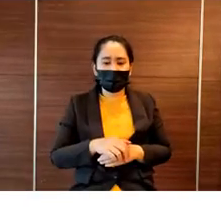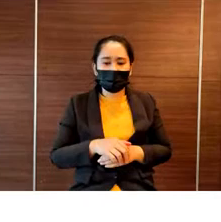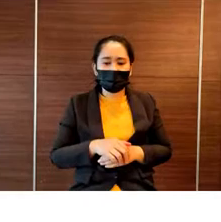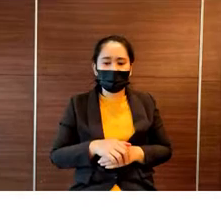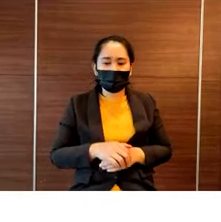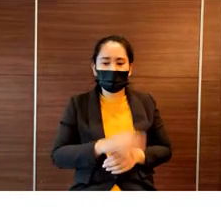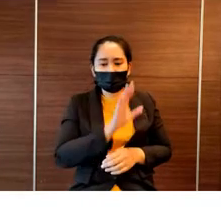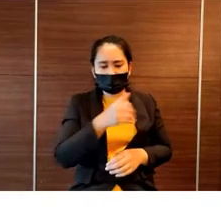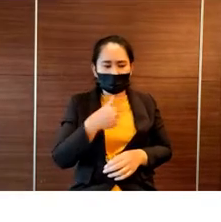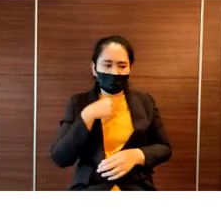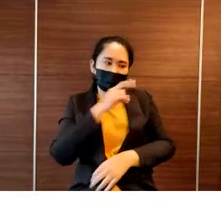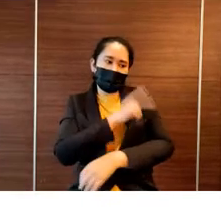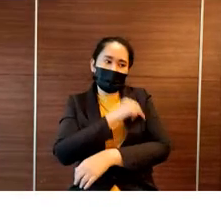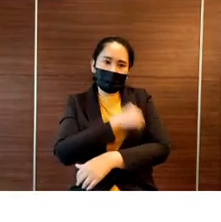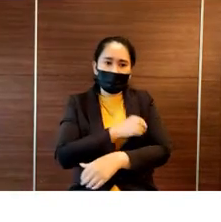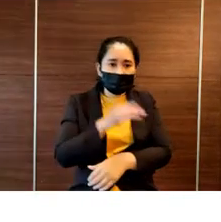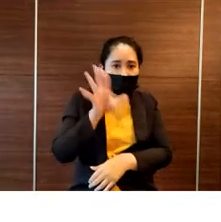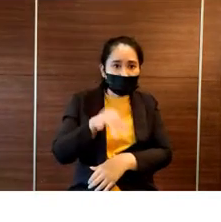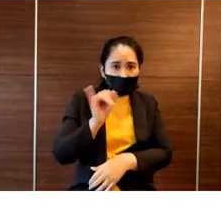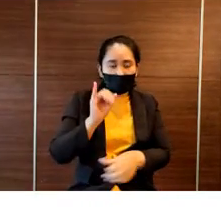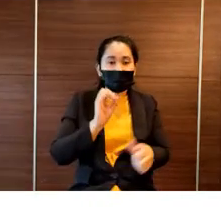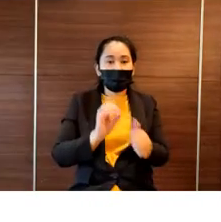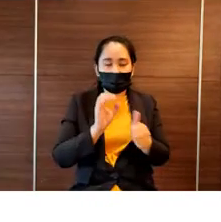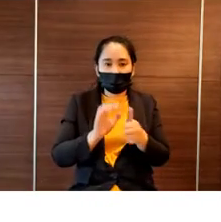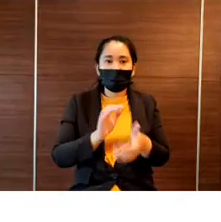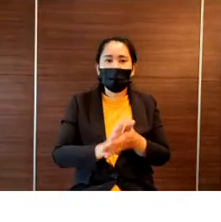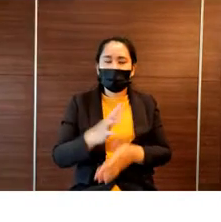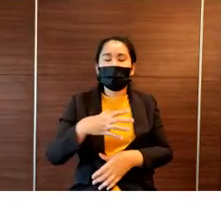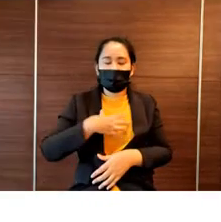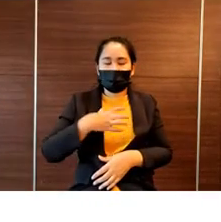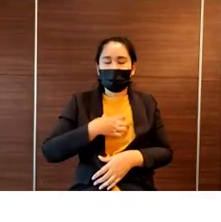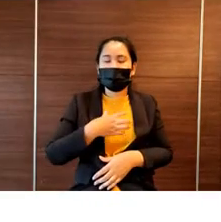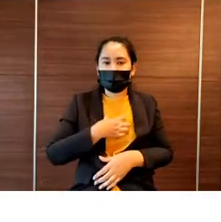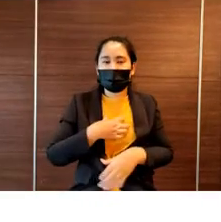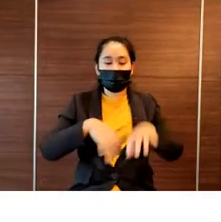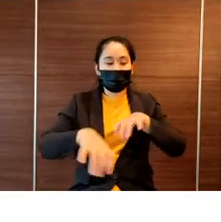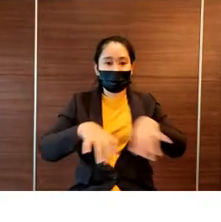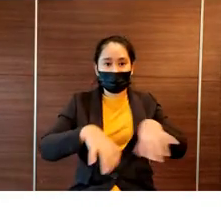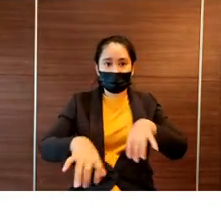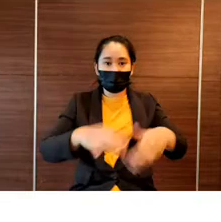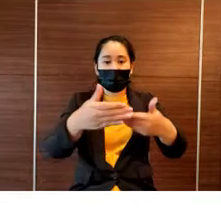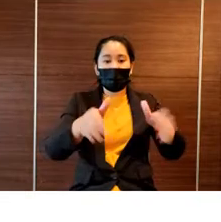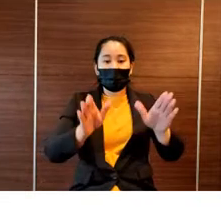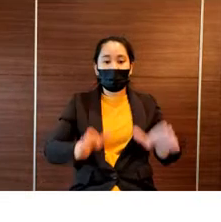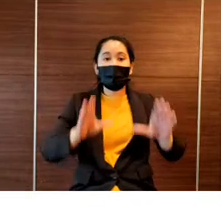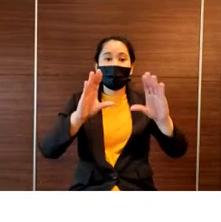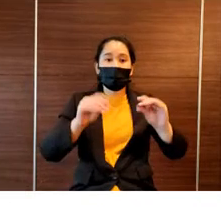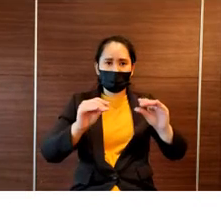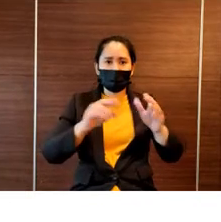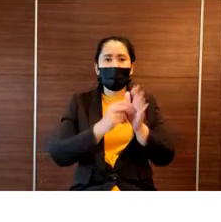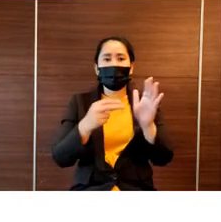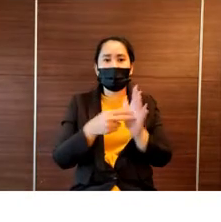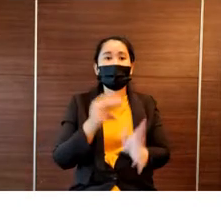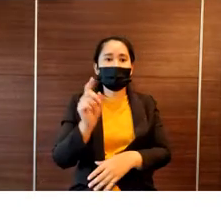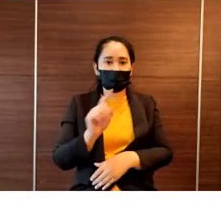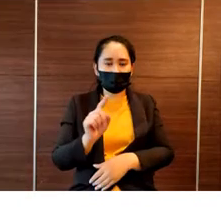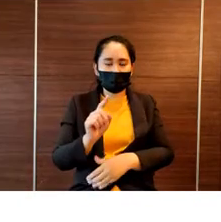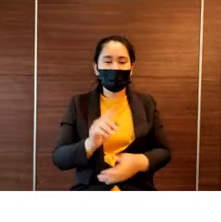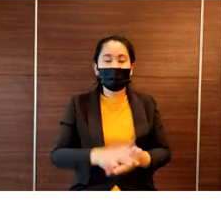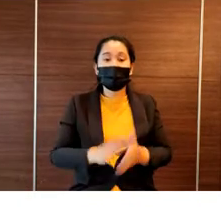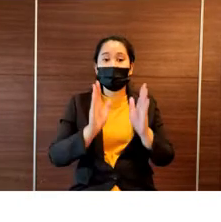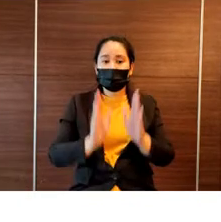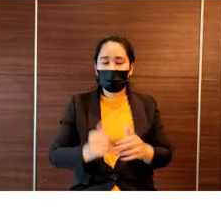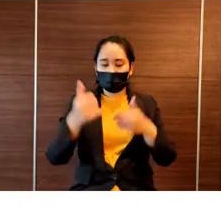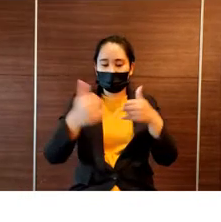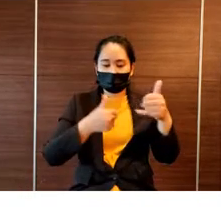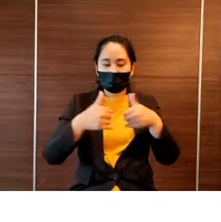อันนี้คุณหมอเขาจะมากี่โมงแล้วครับอย่างเงี้ยครับผมอยากให้มันมีสเปซแบบนี้เกิดขึ้นจริงๆที่ทำให้รู้สึกว่าเฮ้ยคนที่เข